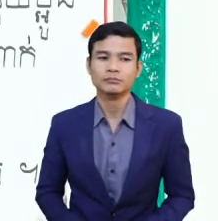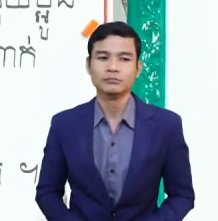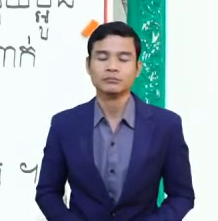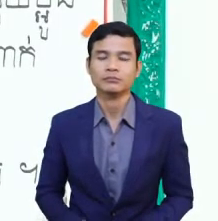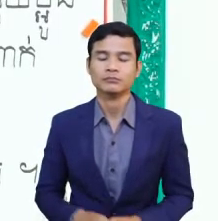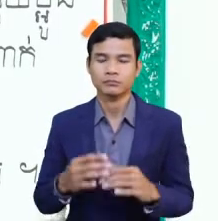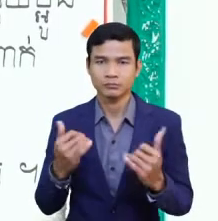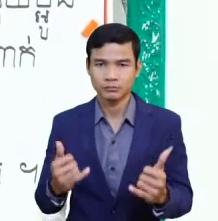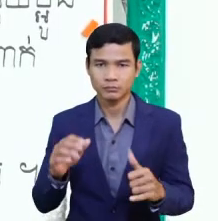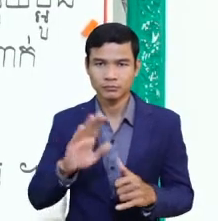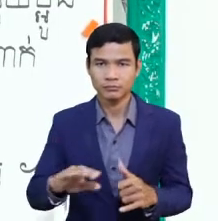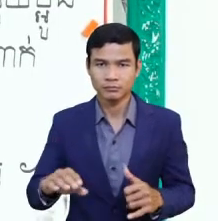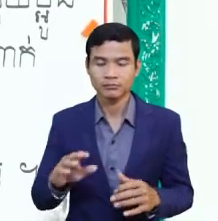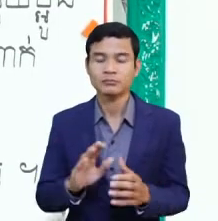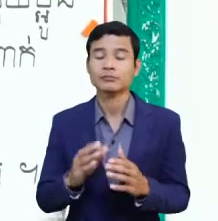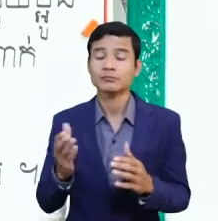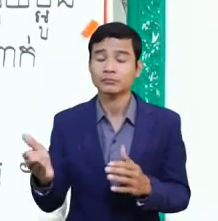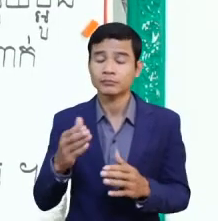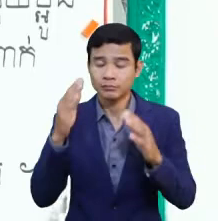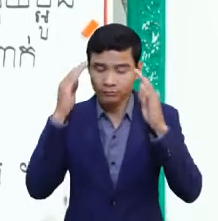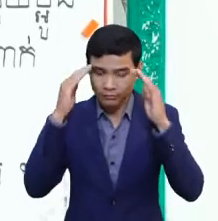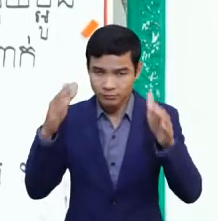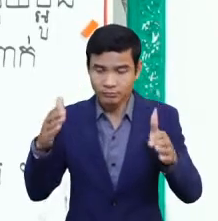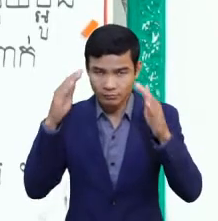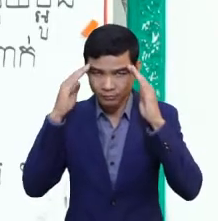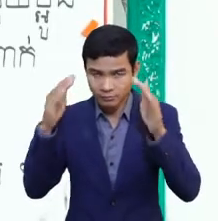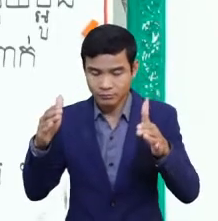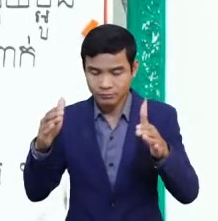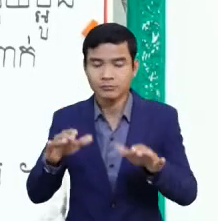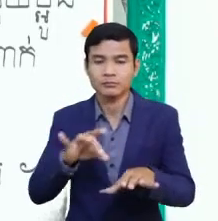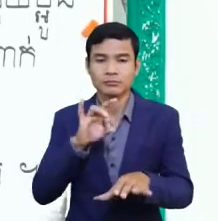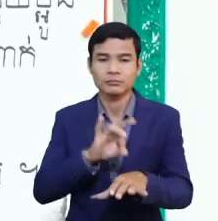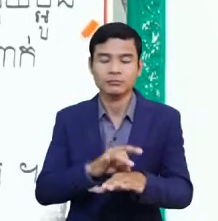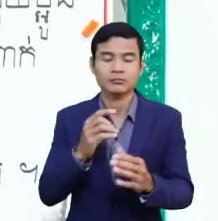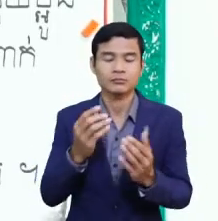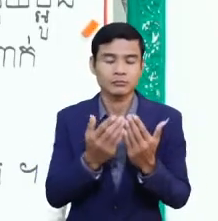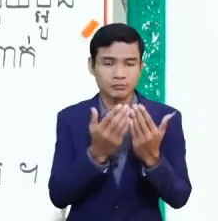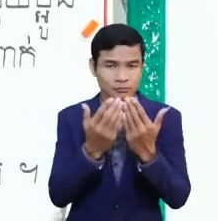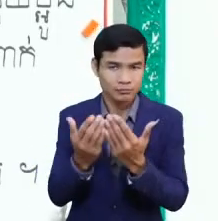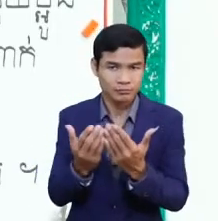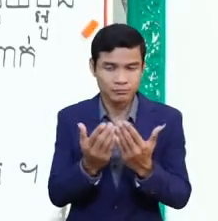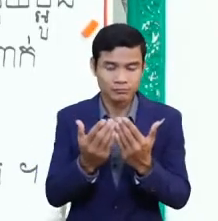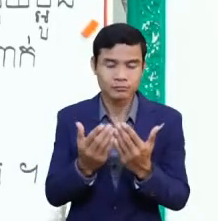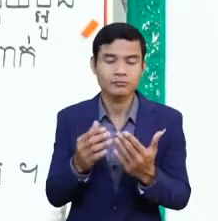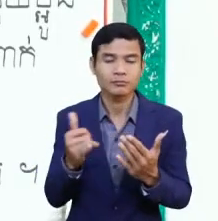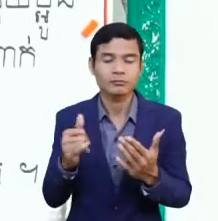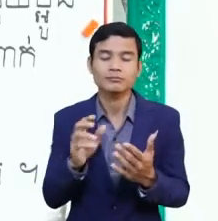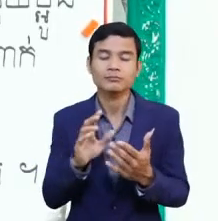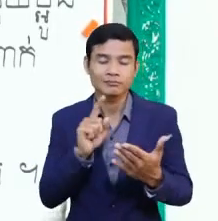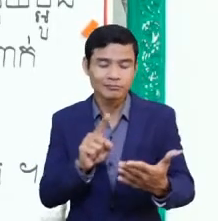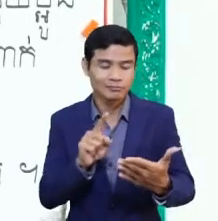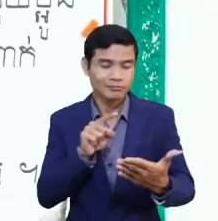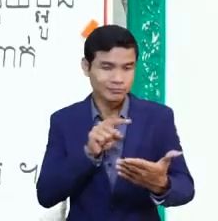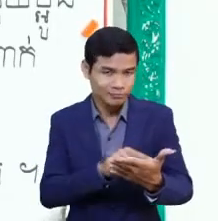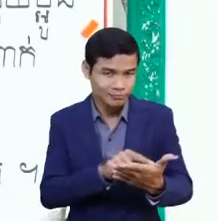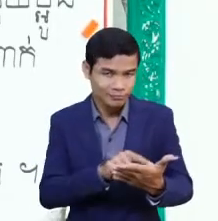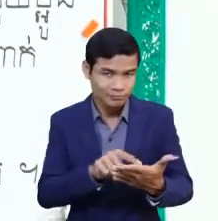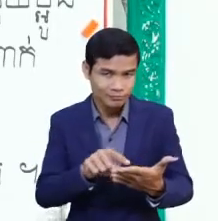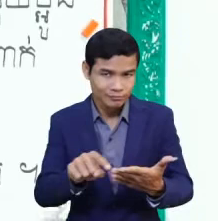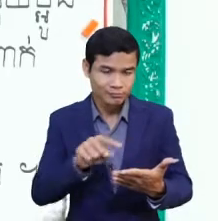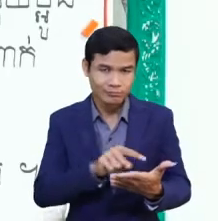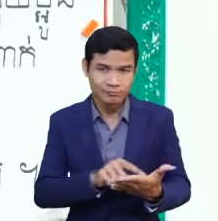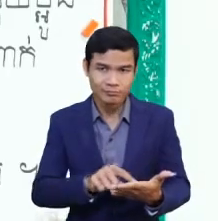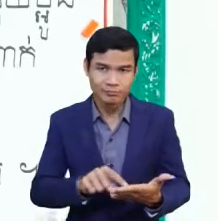cha đối sách con từng ở kia cha con trai vô chật tục đã đáp nơi con cả an nập con trai dục kết tục đã đáp nập pe đây nè